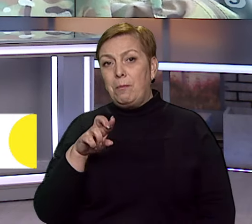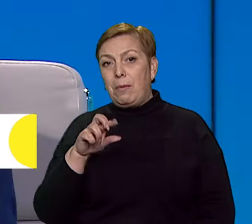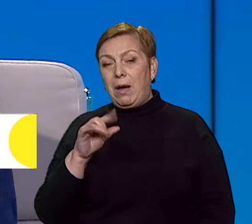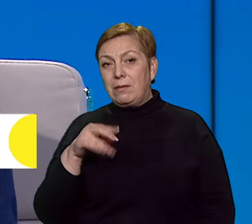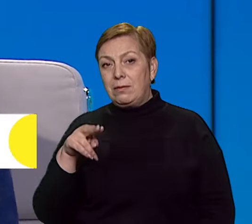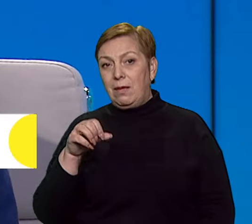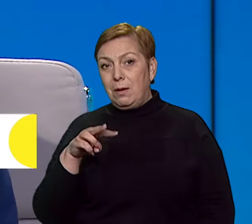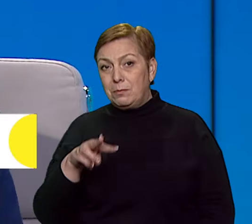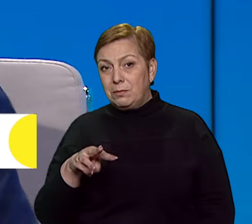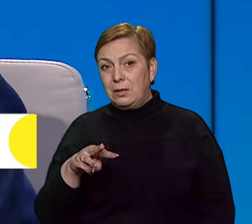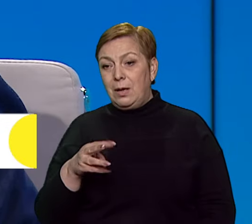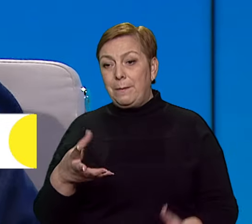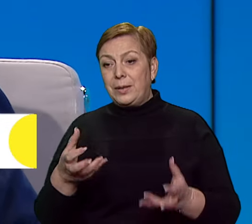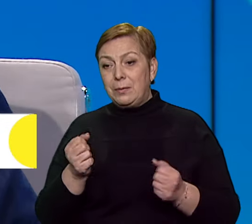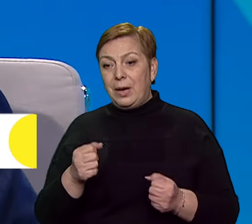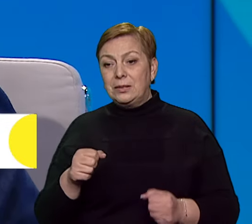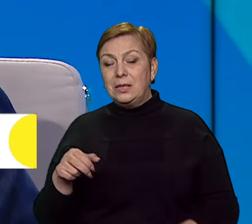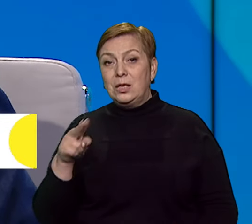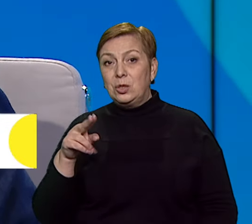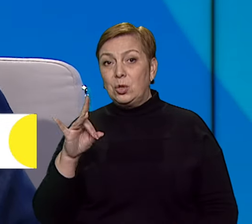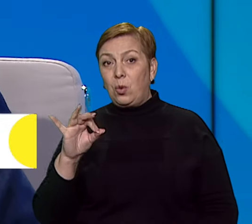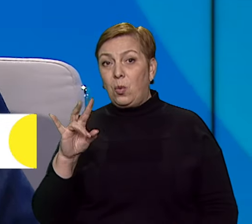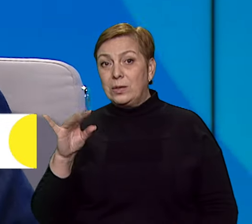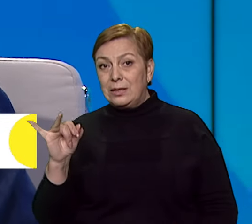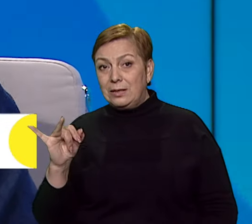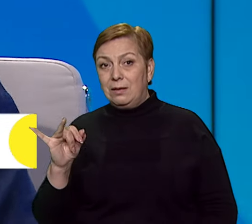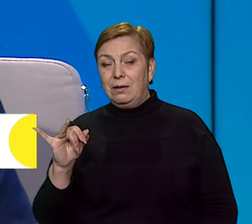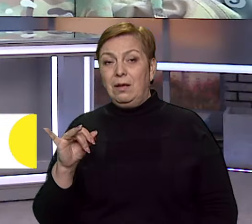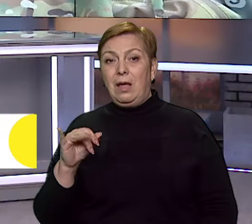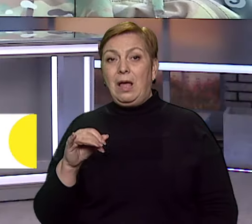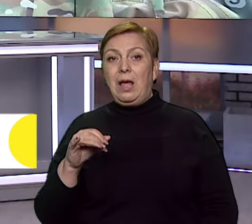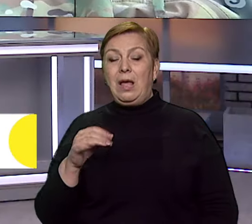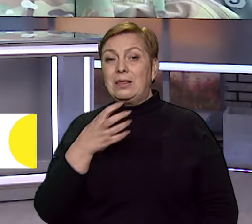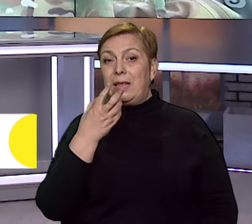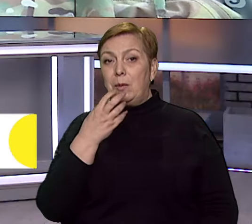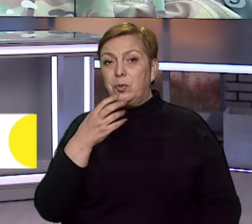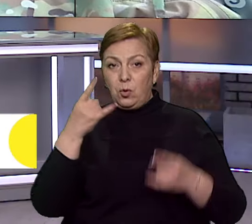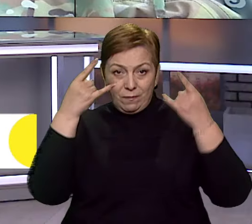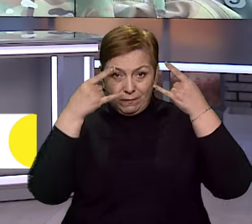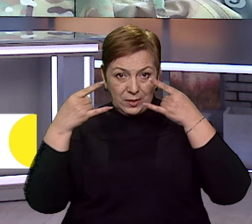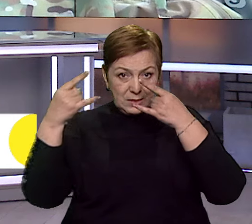схожі товари подвійного призначення. Чи ви знаєте про такі факти, адже ви пишете про це в петиції?